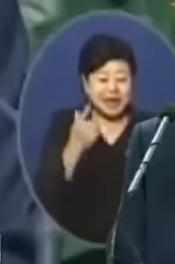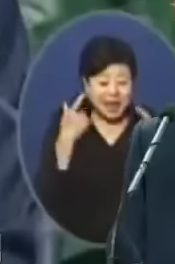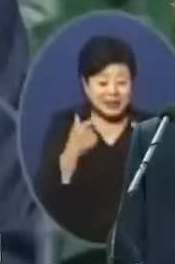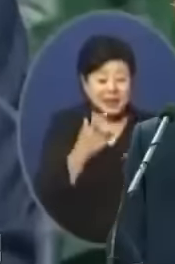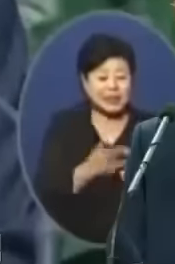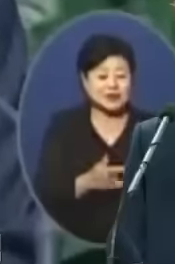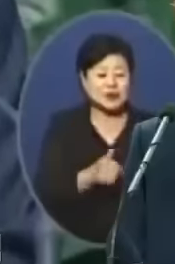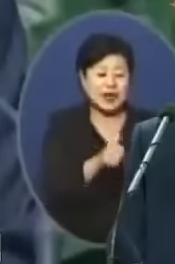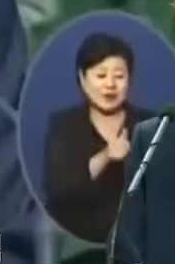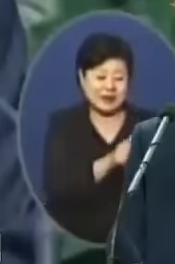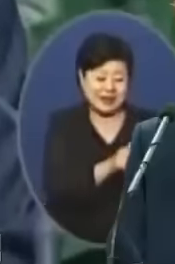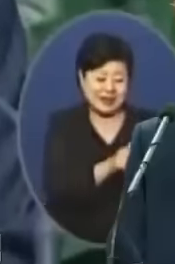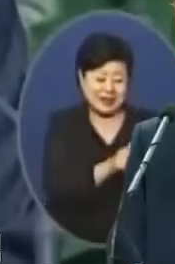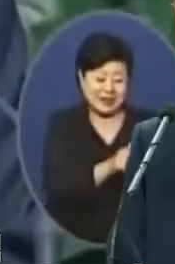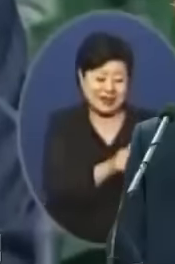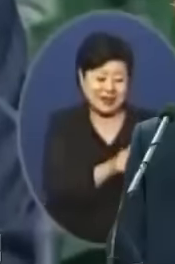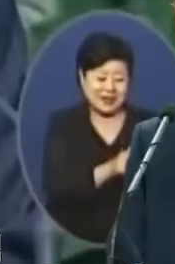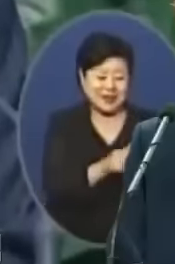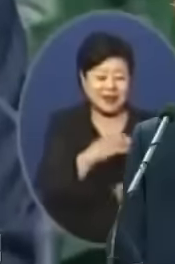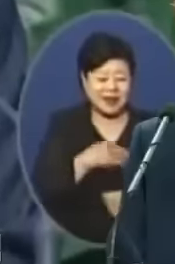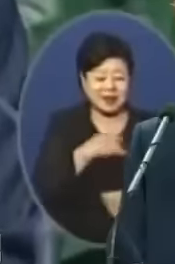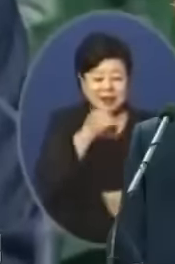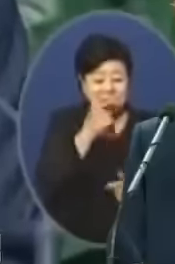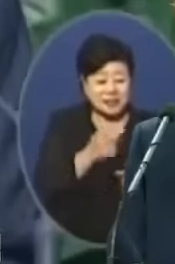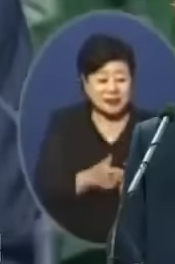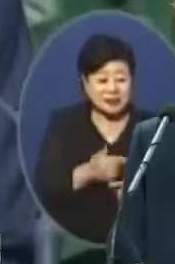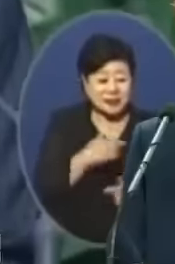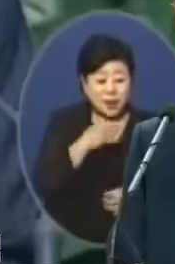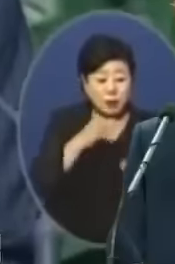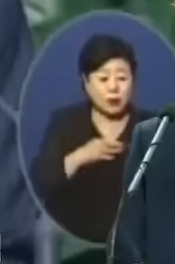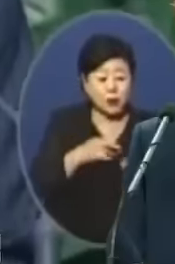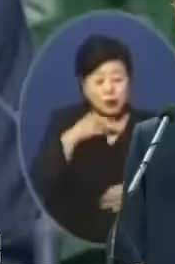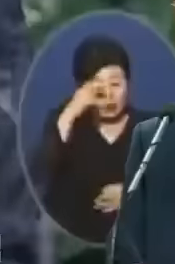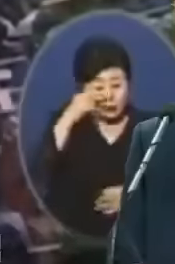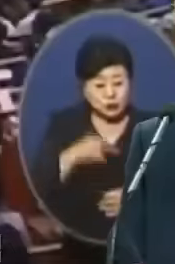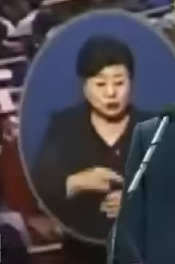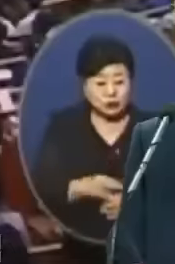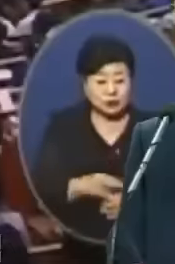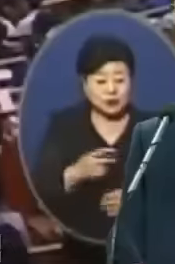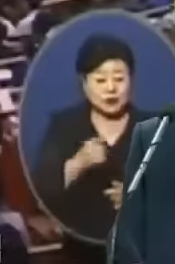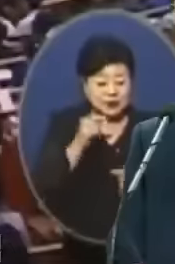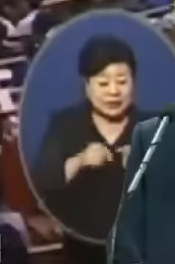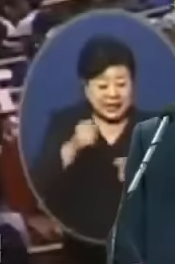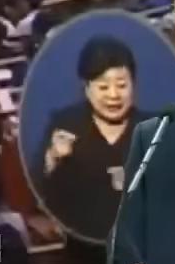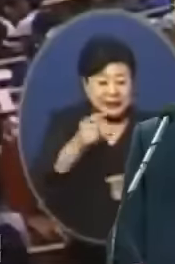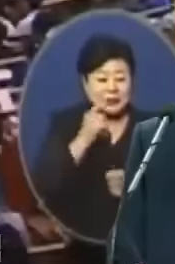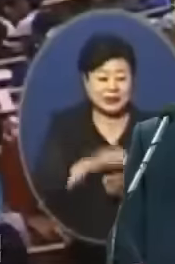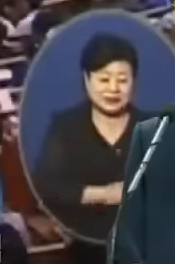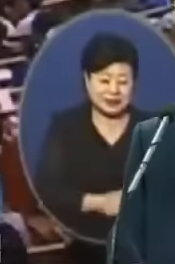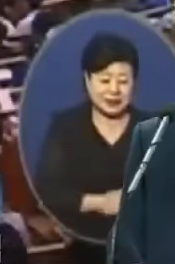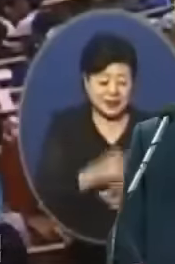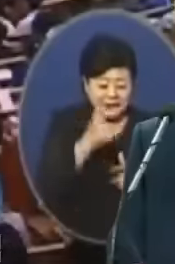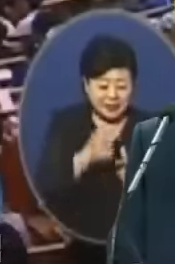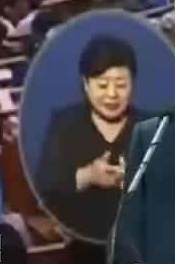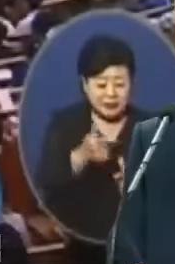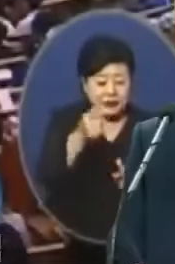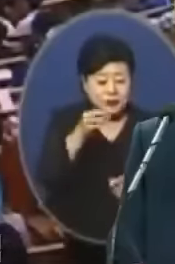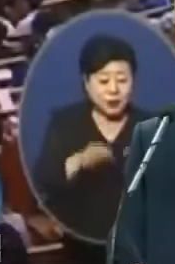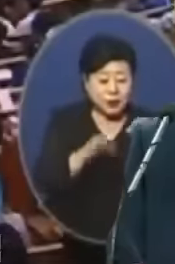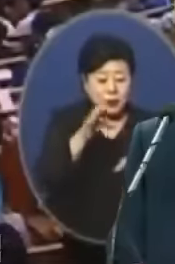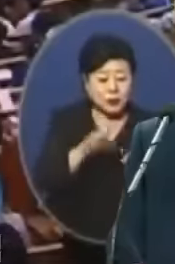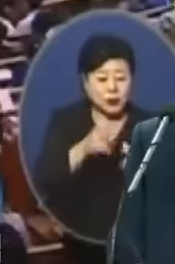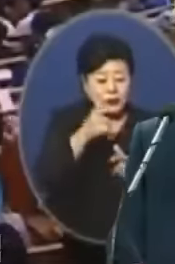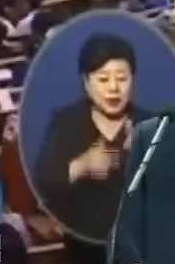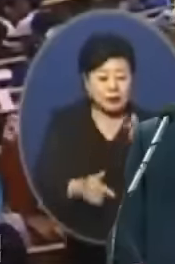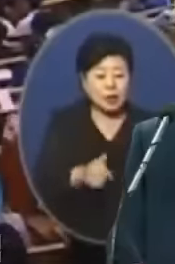항상 예수님과 같이 있다는 것을 알아야 될 것은, 예수님은 나는 포도나무요 너희는 가지라고 말한 것입니다. 예수님이 포도나무고